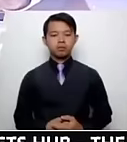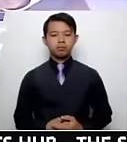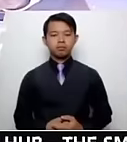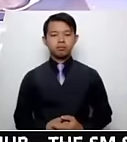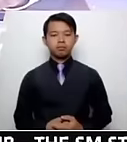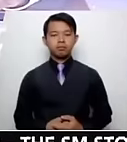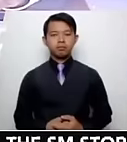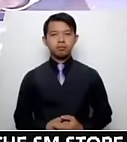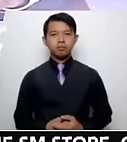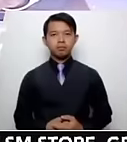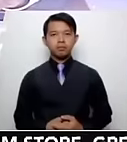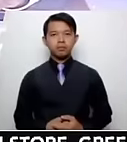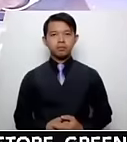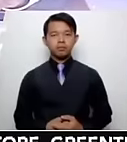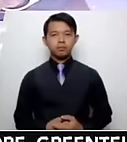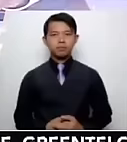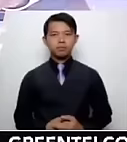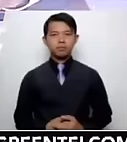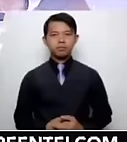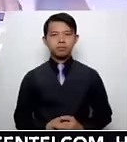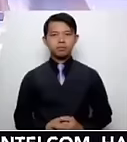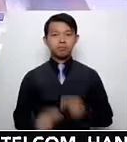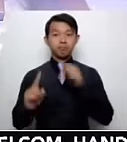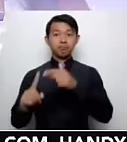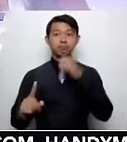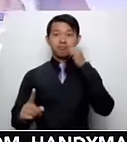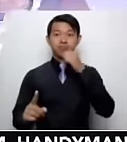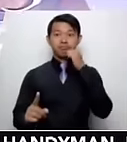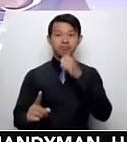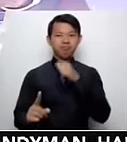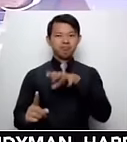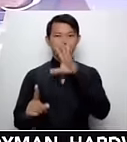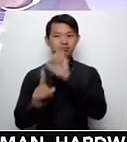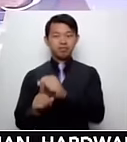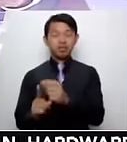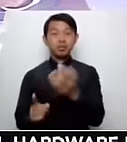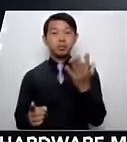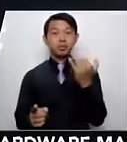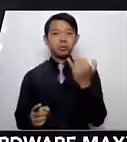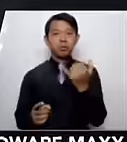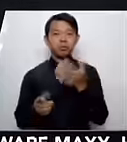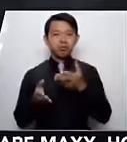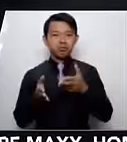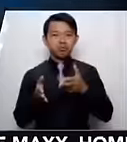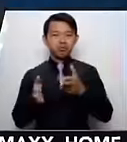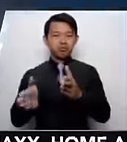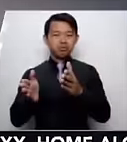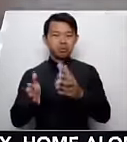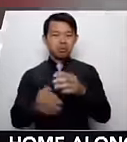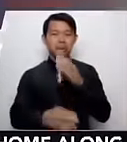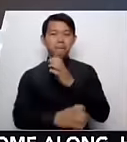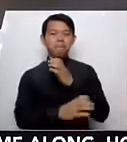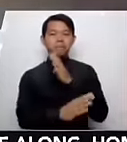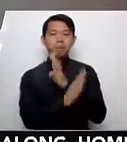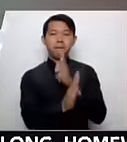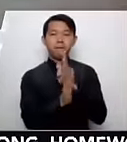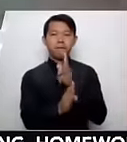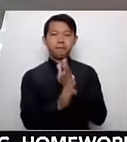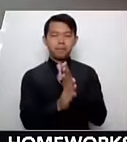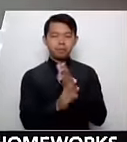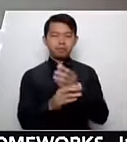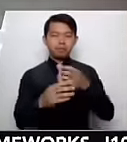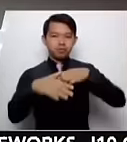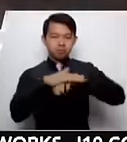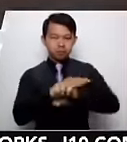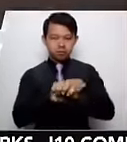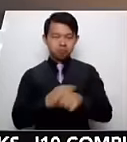Hinuli ang isang babaeng motorista matapos dumaan sa EDSA busway sa bahagi ng Makati City. Pakilalang babae bilang miyembro ng Armed Forces of the